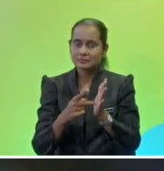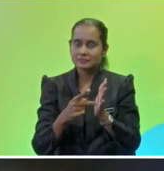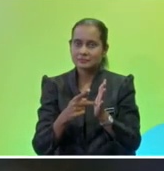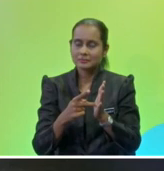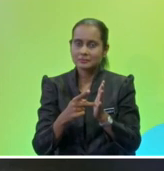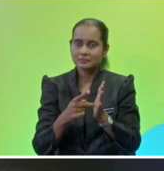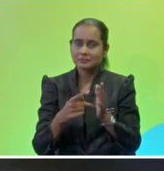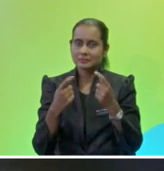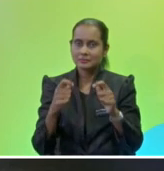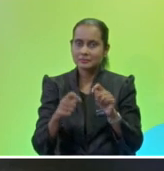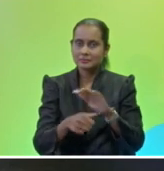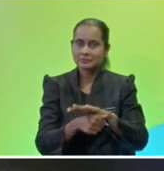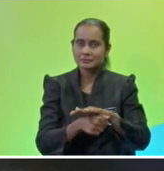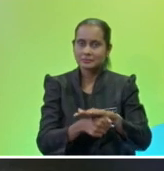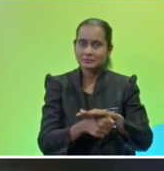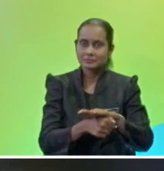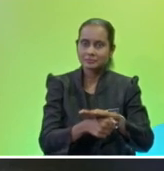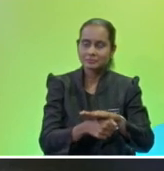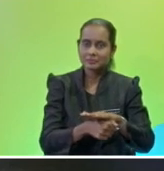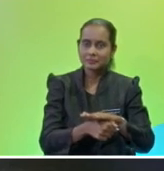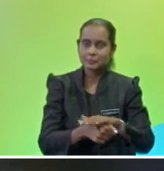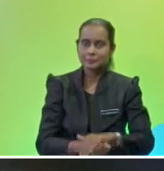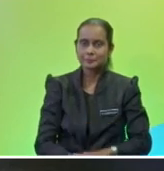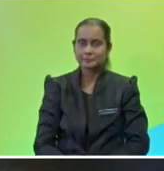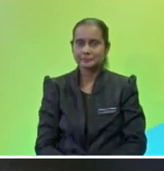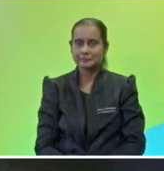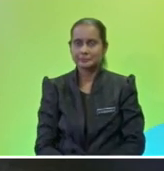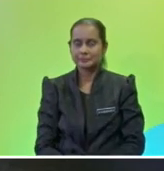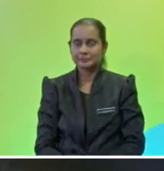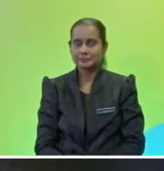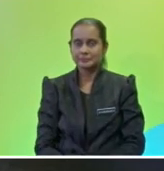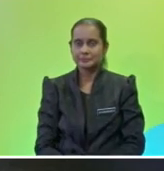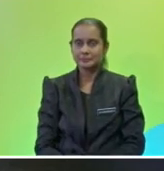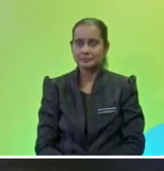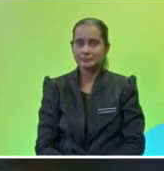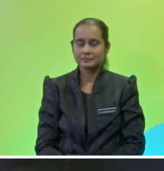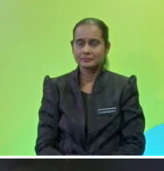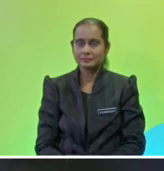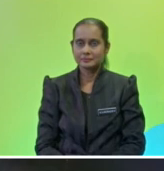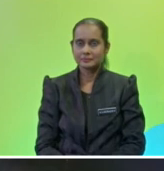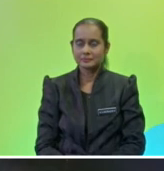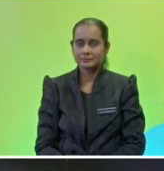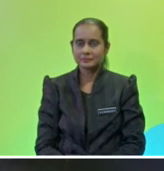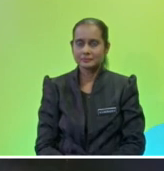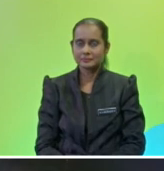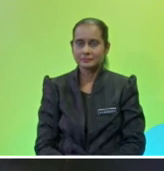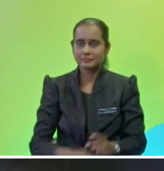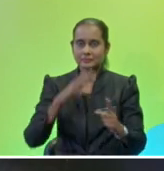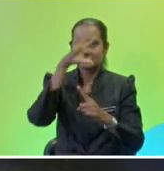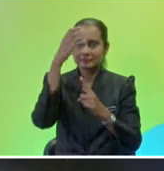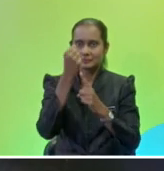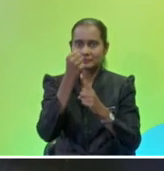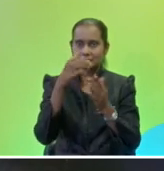Oke macam tadi kita ada situasi kita cupu buat situasi yang baru untuk siput itu